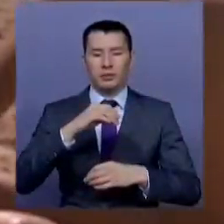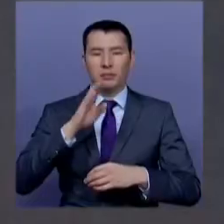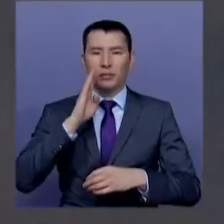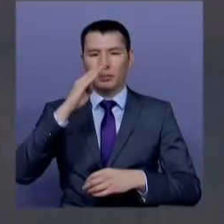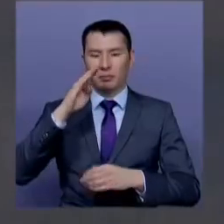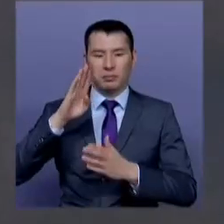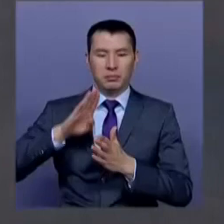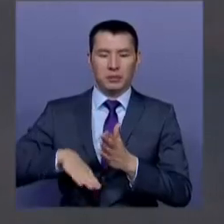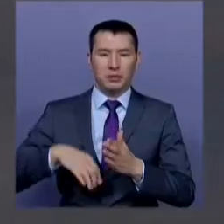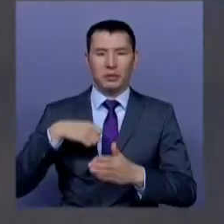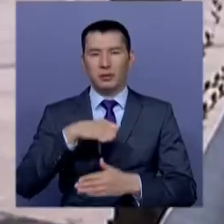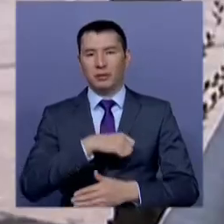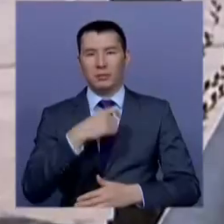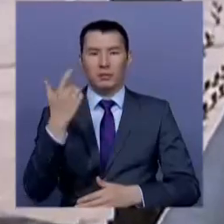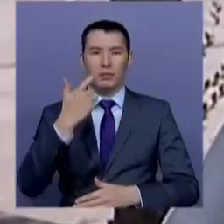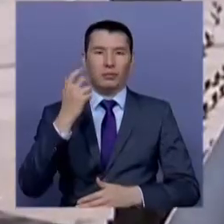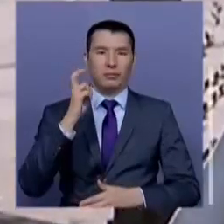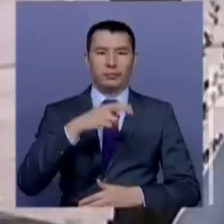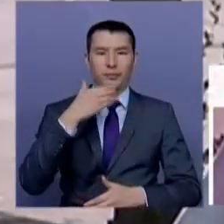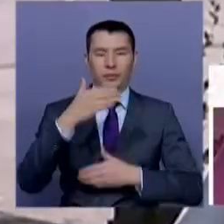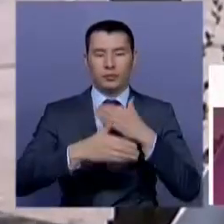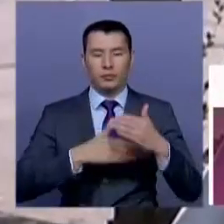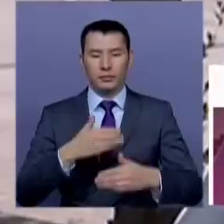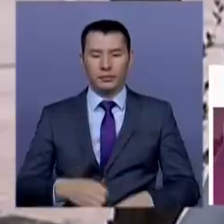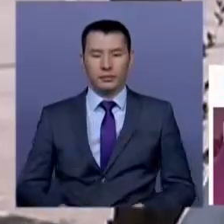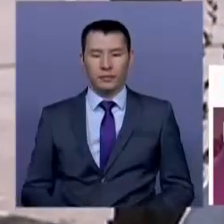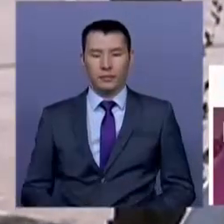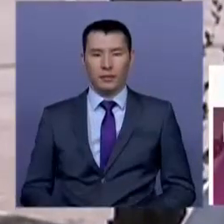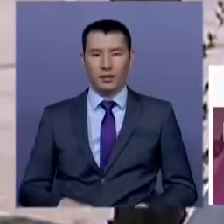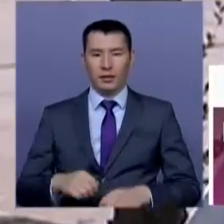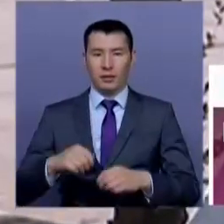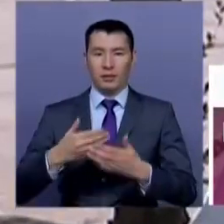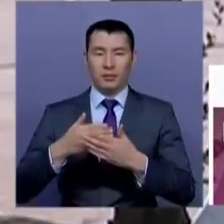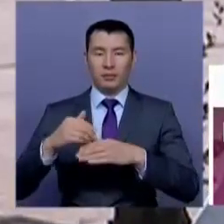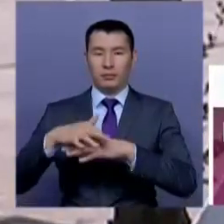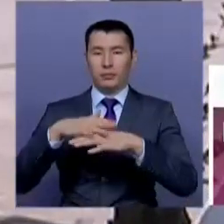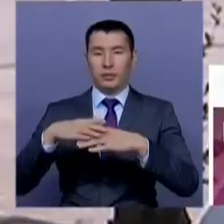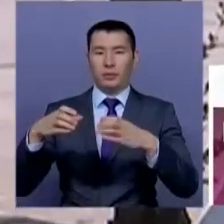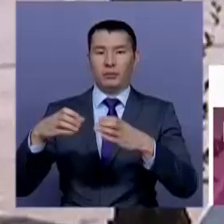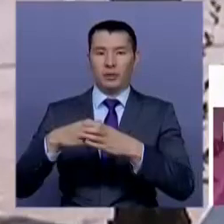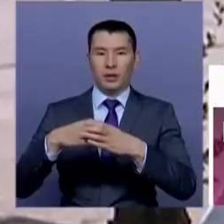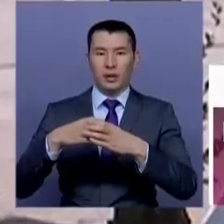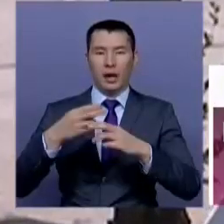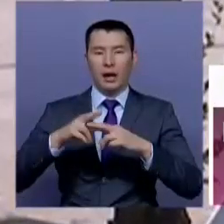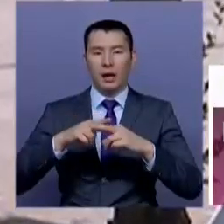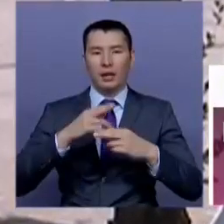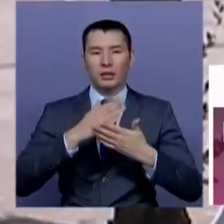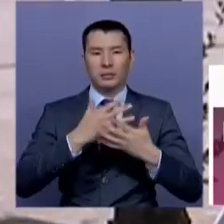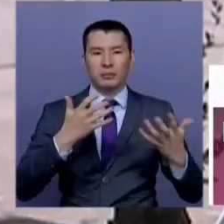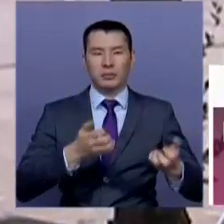родителей. В составе 5 человек личного состава. Вот, из них 3 спасателей,